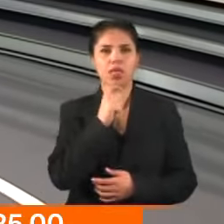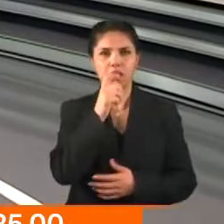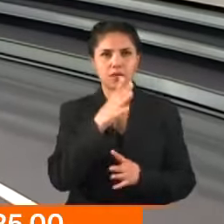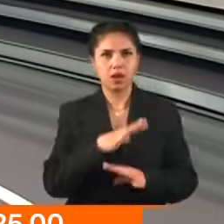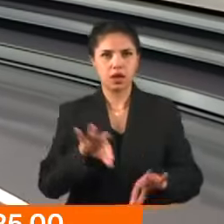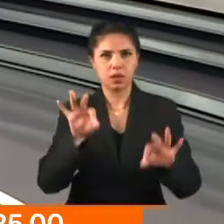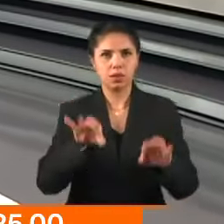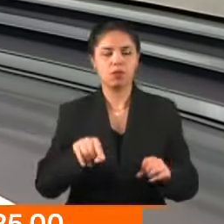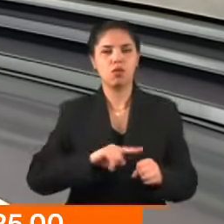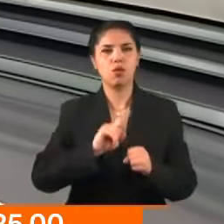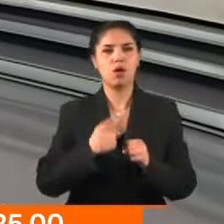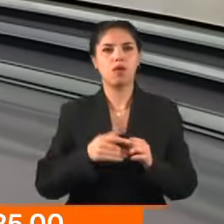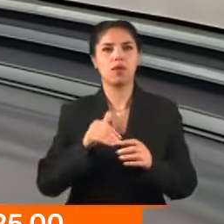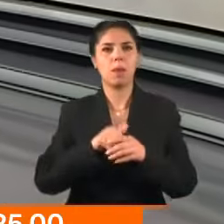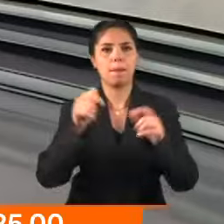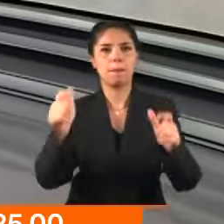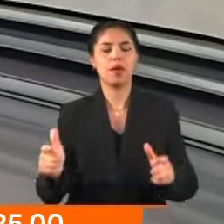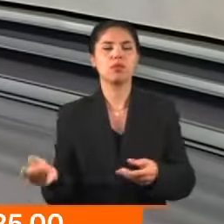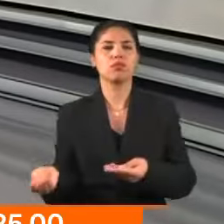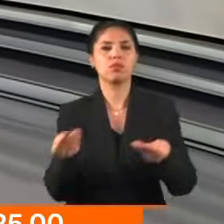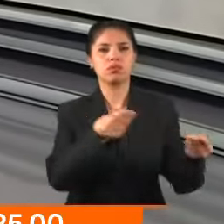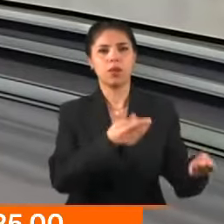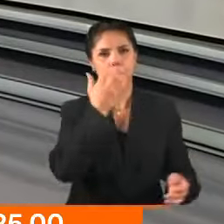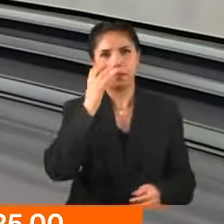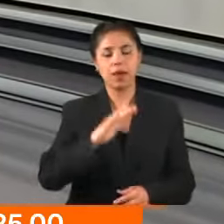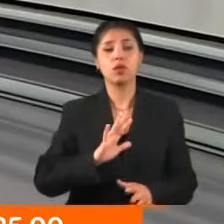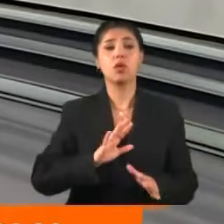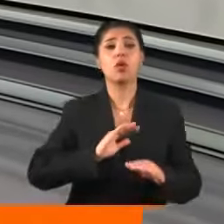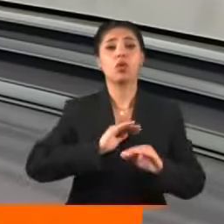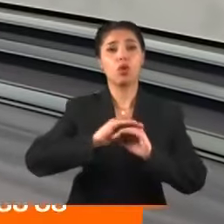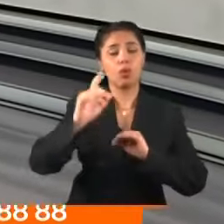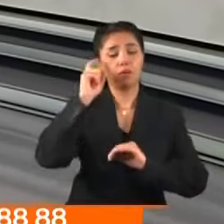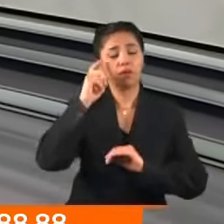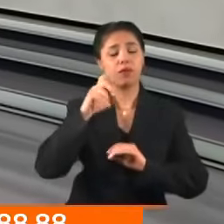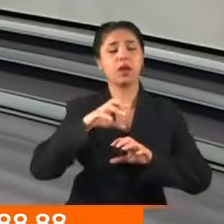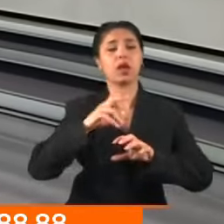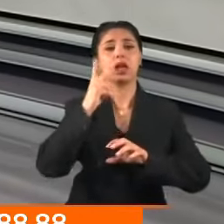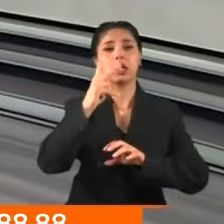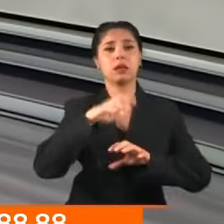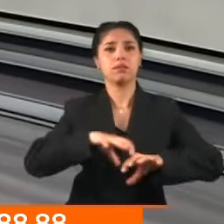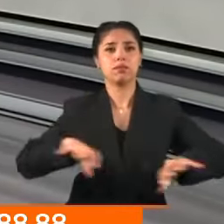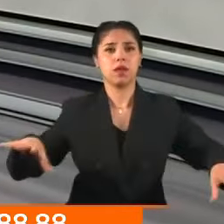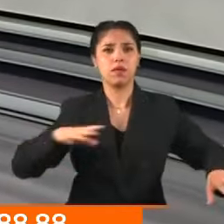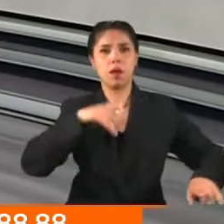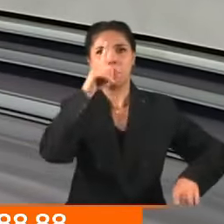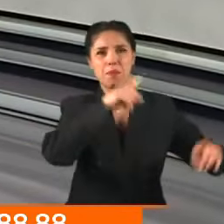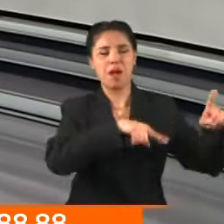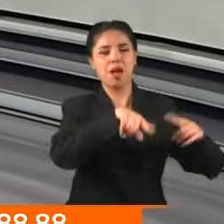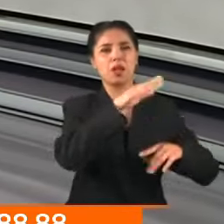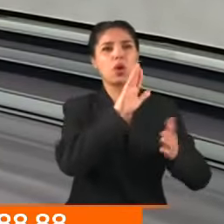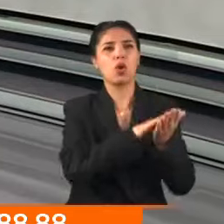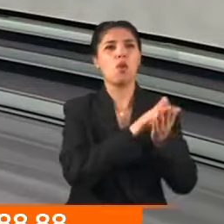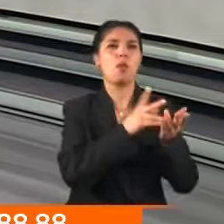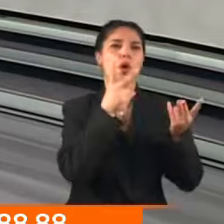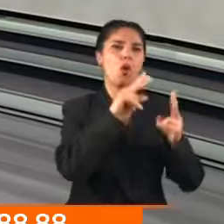Hatta bu hafta meclise gelmesi bekleniyor. Toplumda görüşler ikiye ayrılmış durumda. Kimi uyutulmaları, kimi